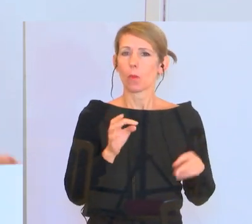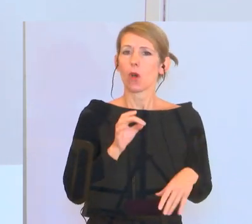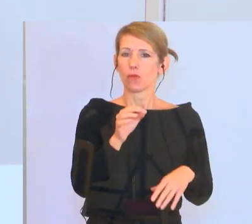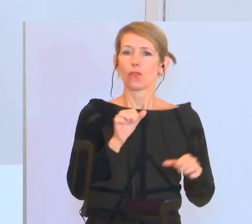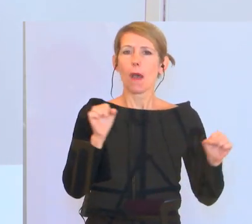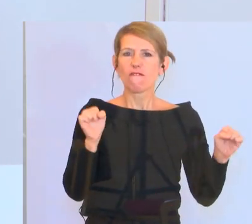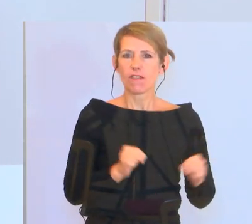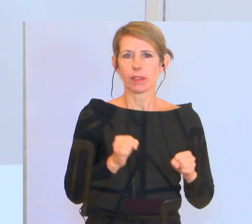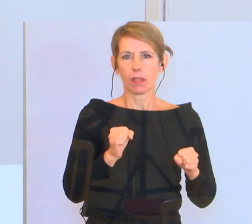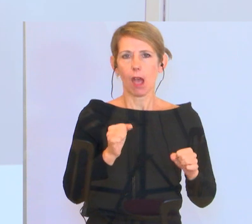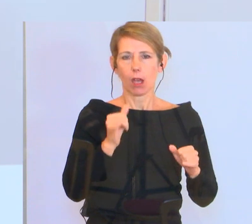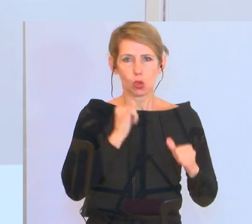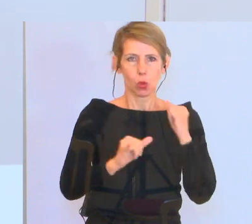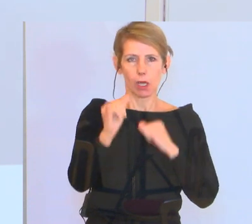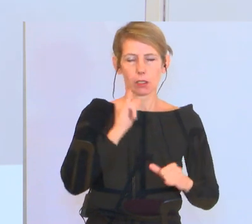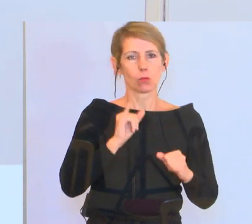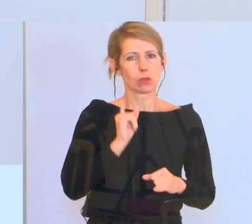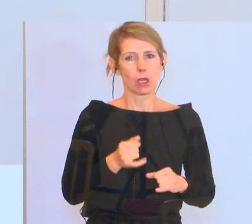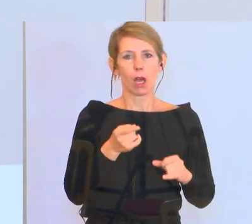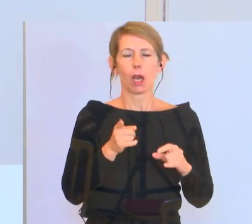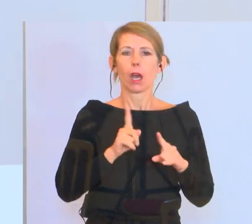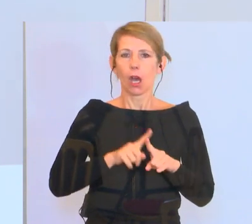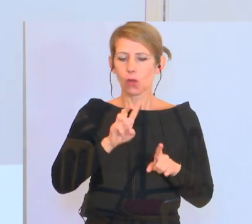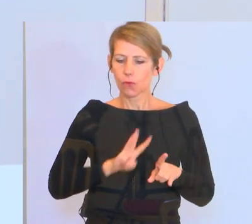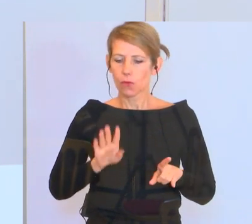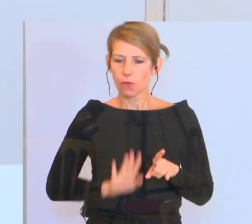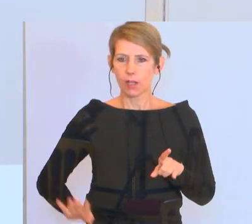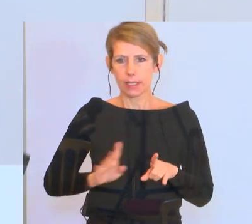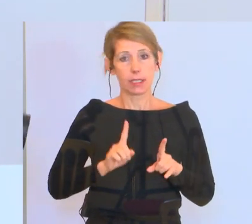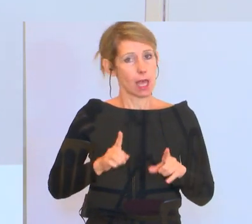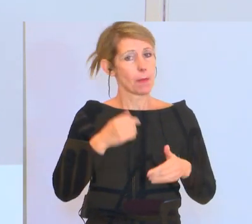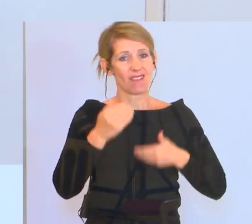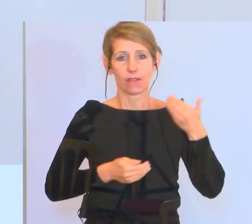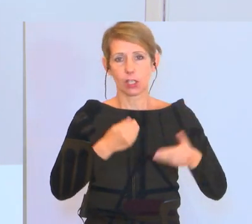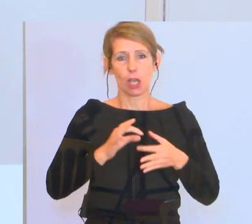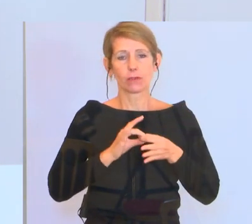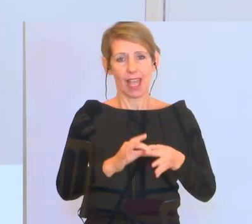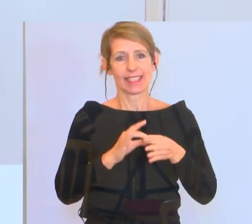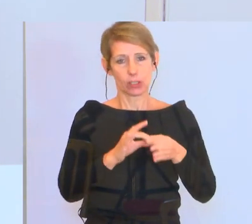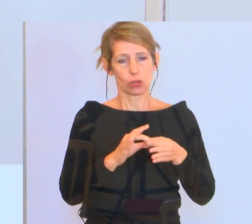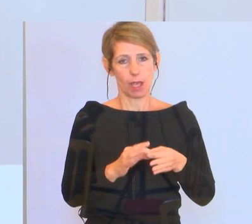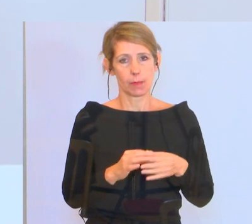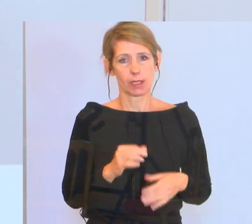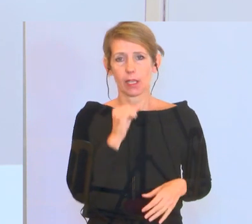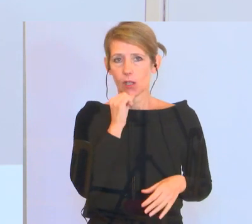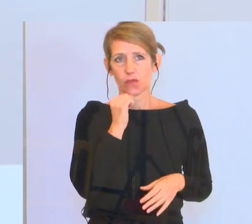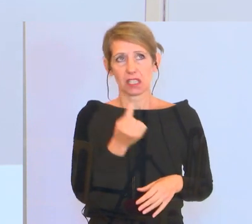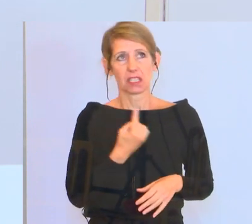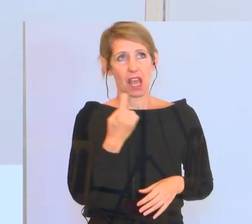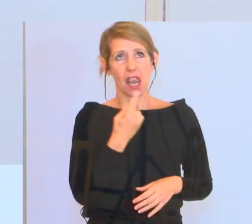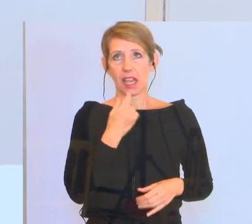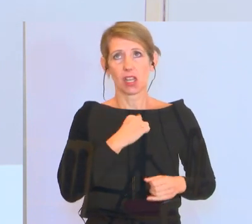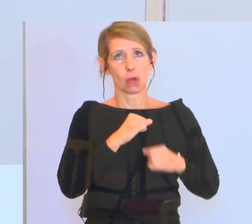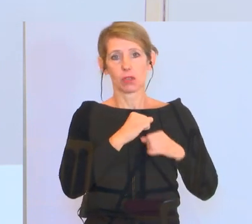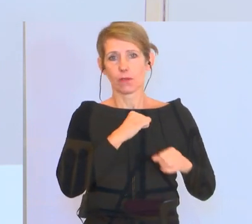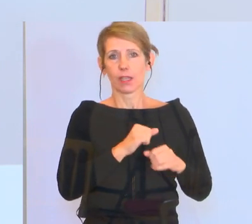den Wintertourismus im Westen, sondern die Wirtschaft hängt zusammen. Sie ist keine Insel, wir sind nicht allein unterwegs,